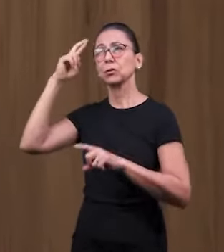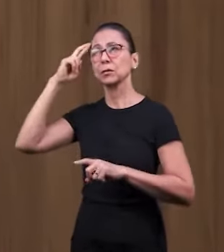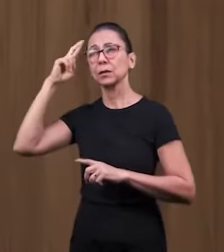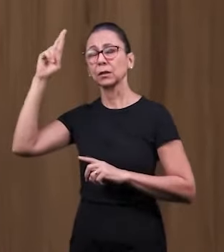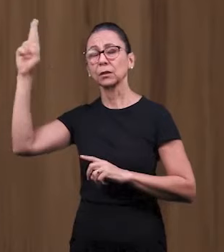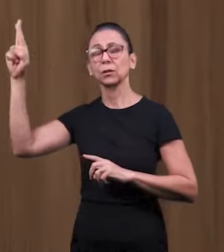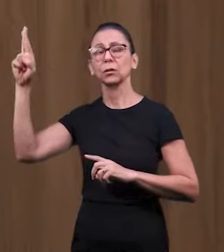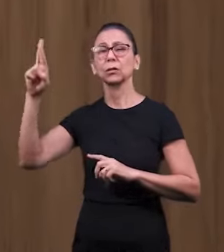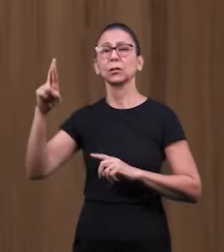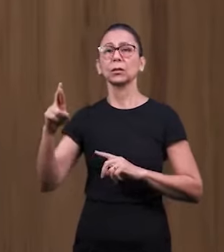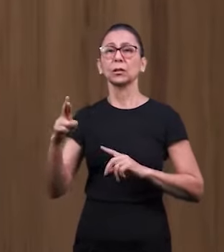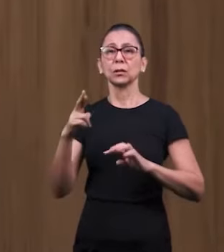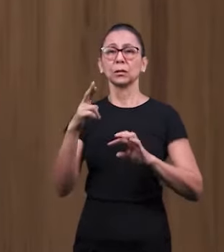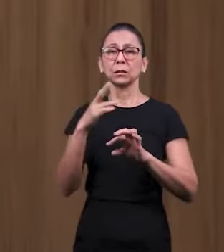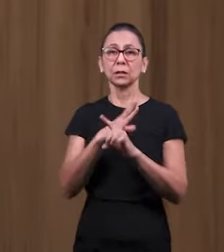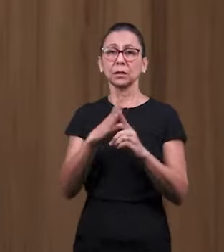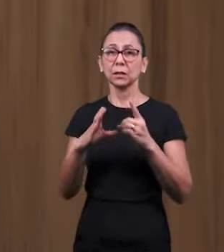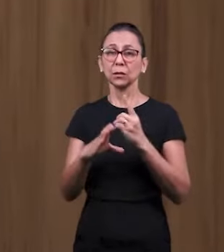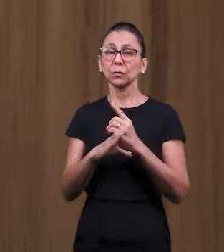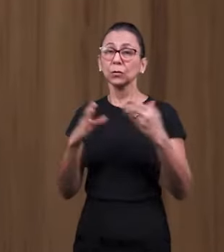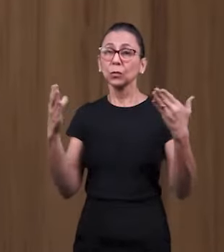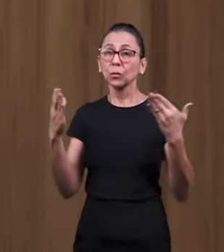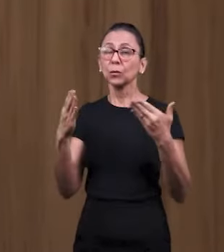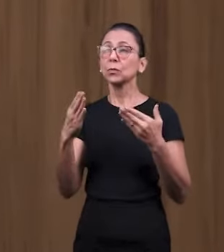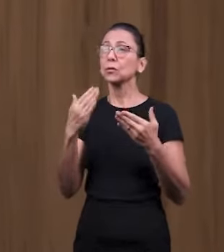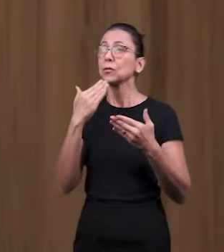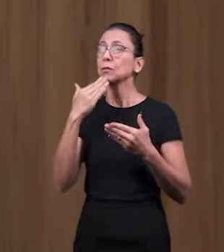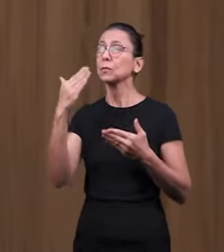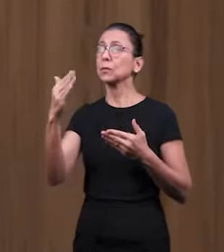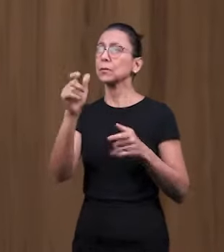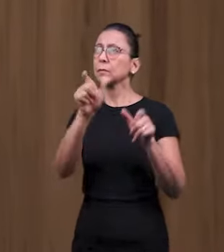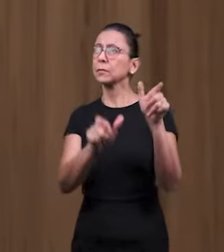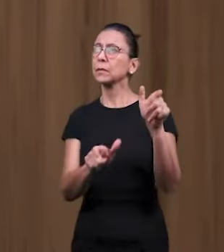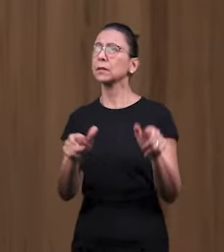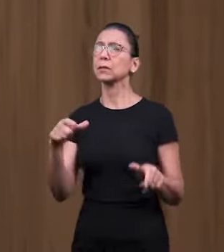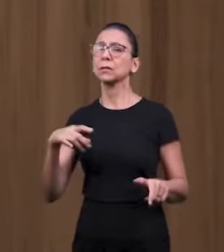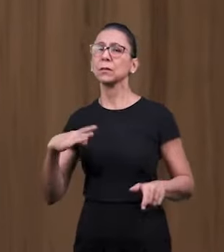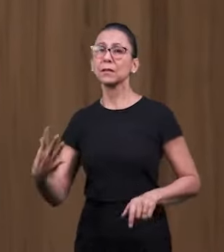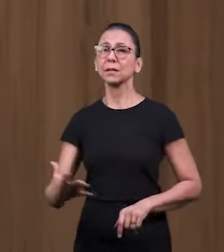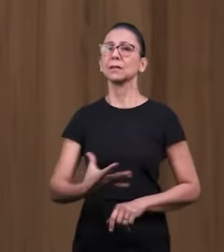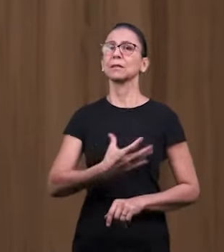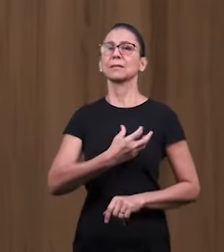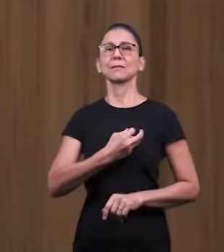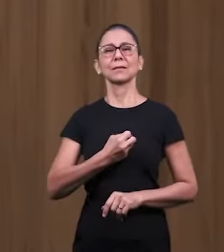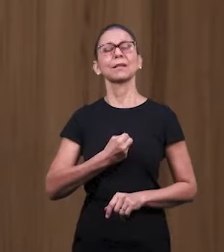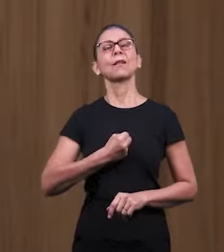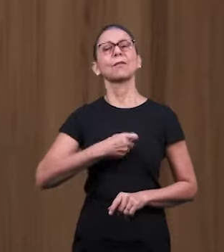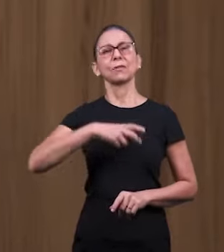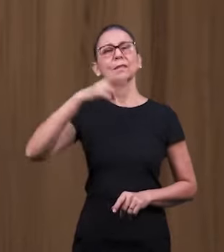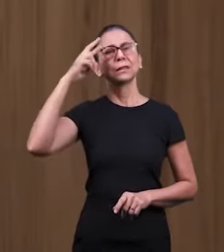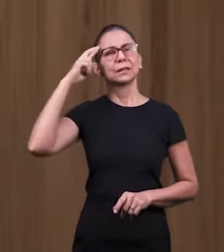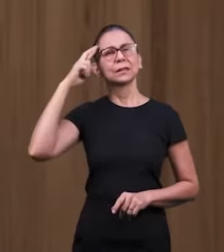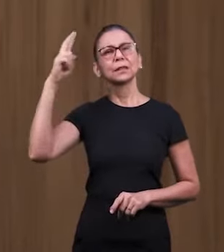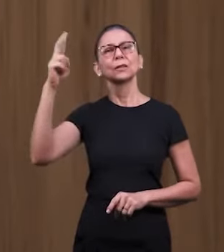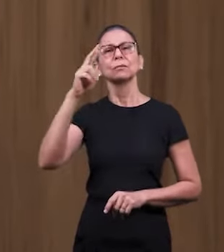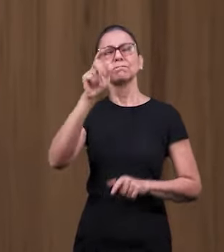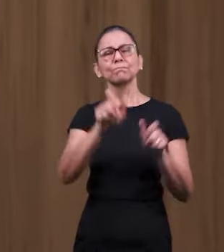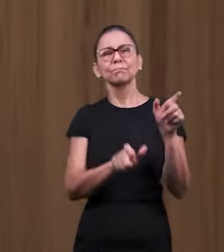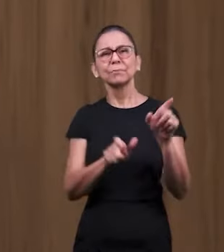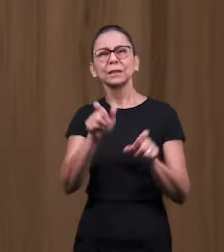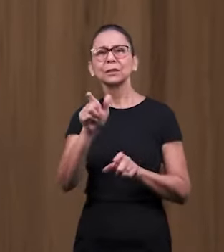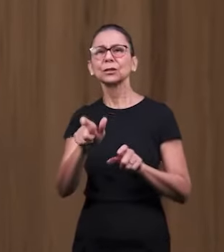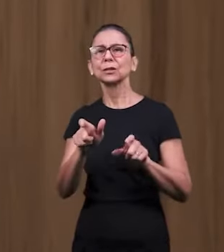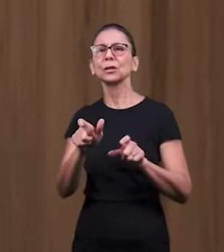в этом, на этом богослужении, совершал спасение душ, чтобы Ты мог достигать этих